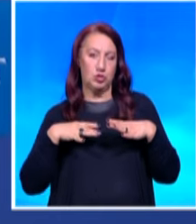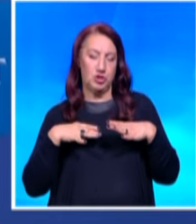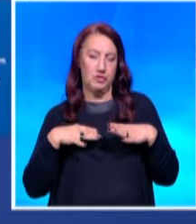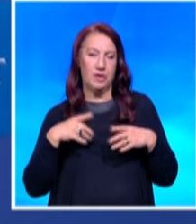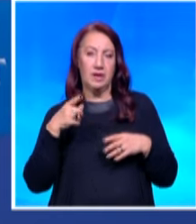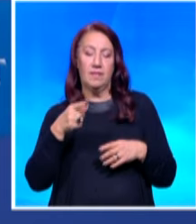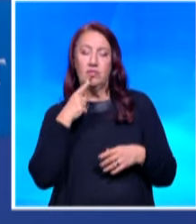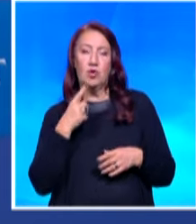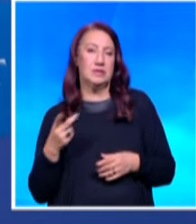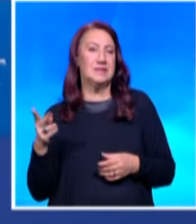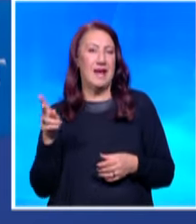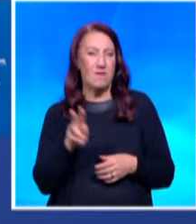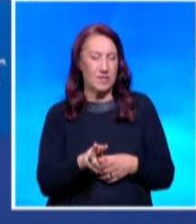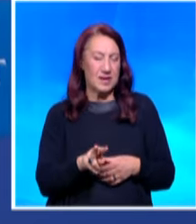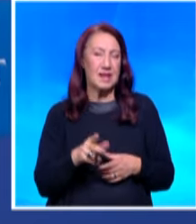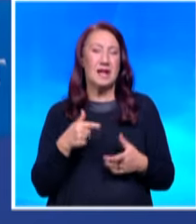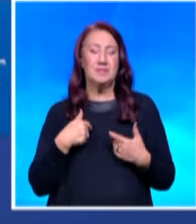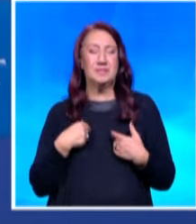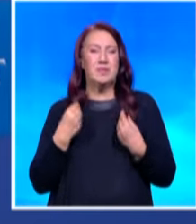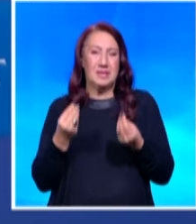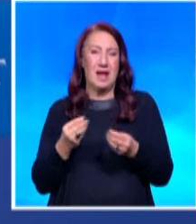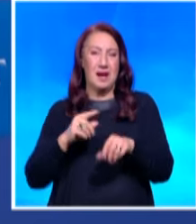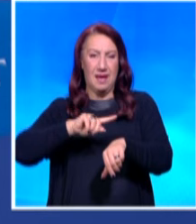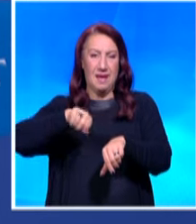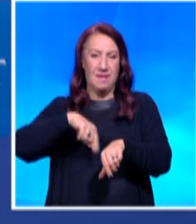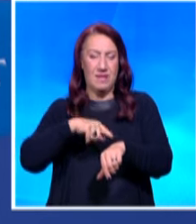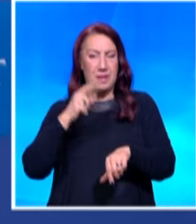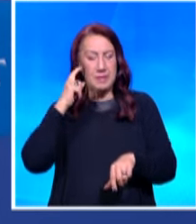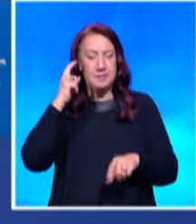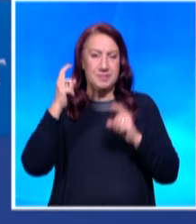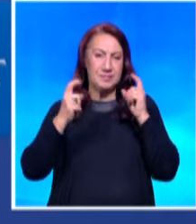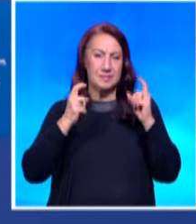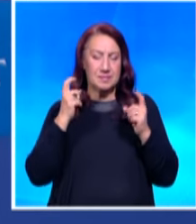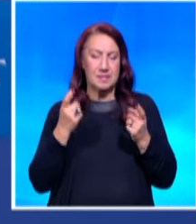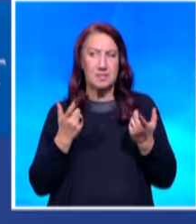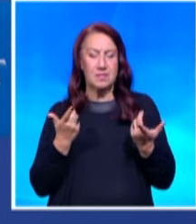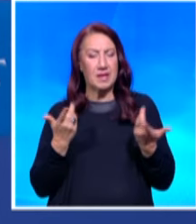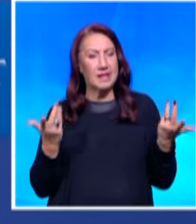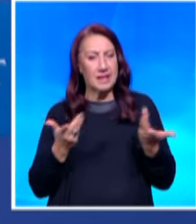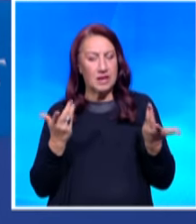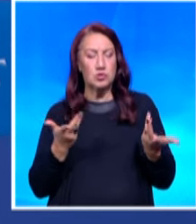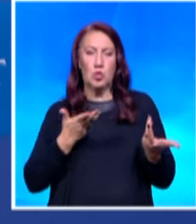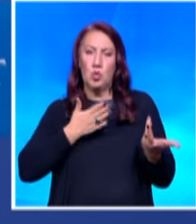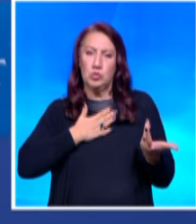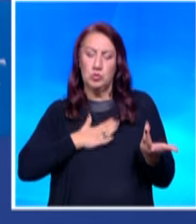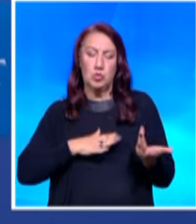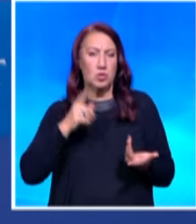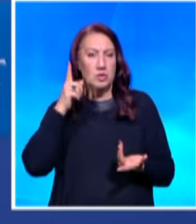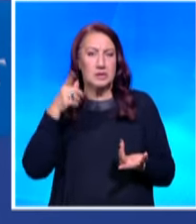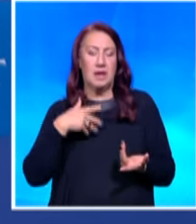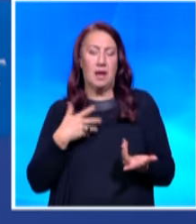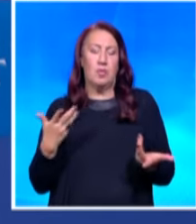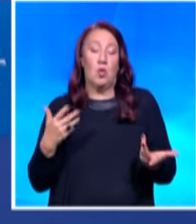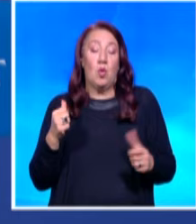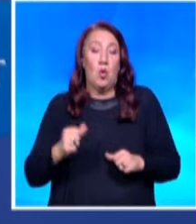матч, тъй като сме му дали просто време да преосмисли някои неща, да се успокои, тъй като знаете, че много напрежение се натрупа